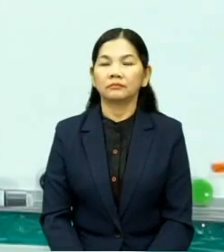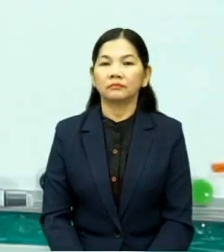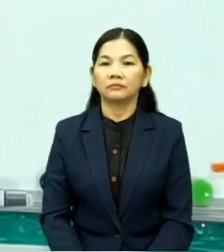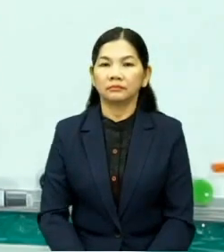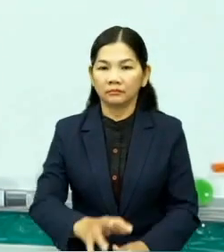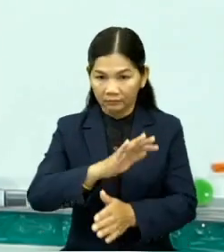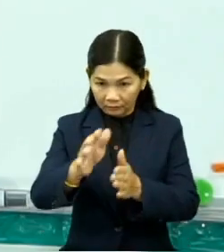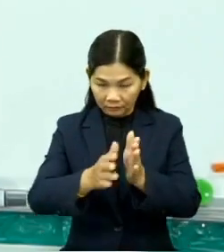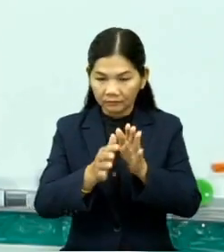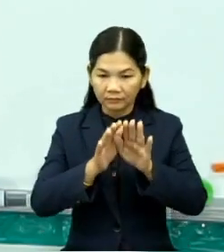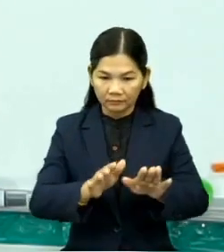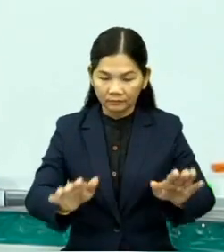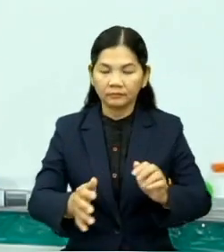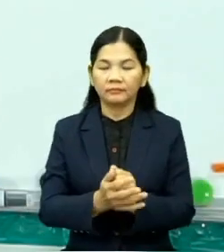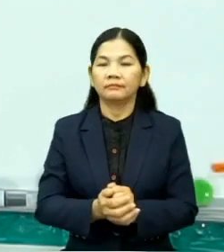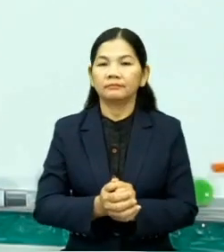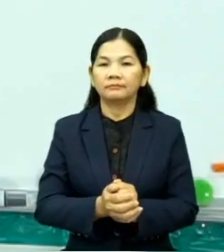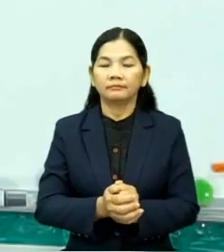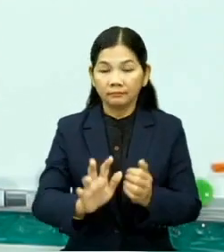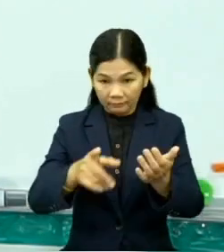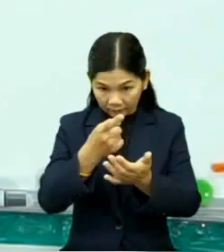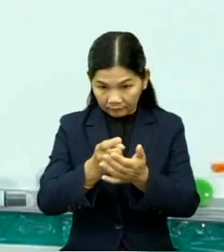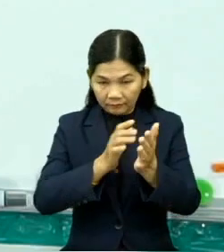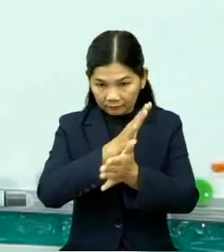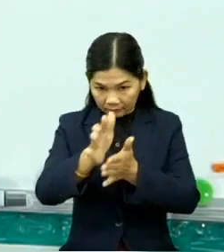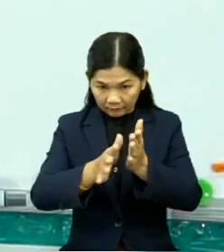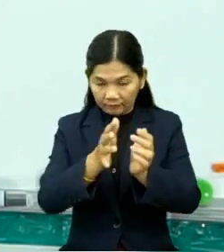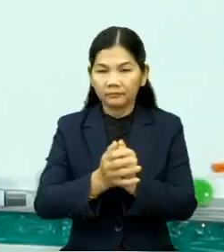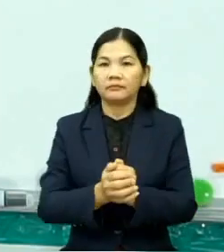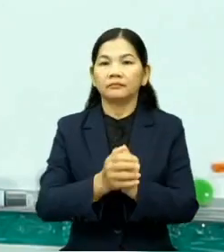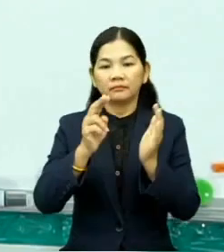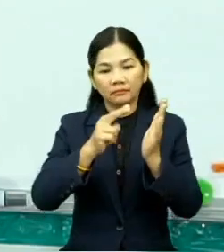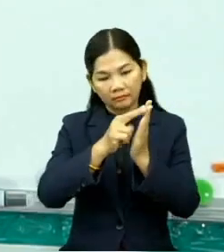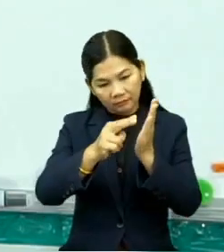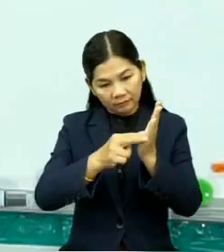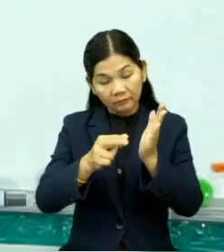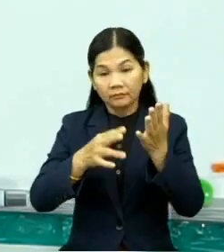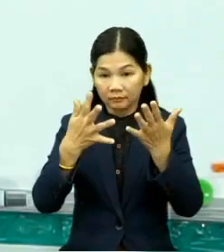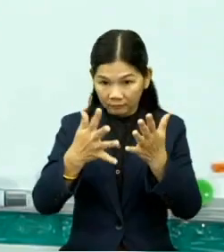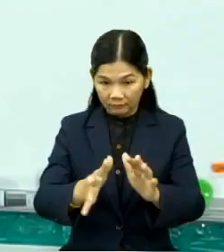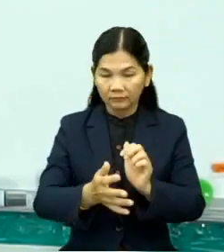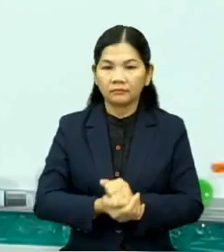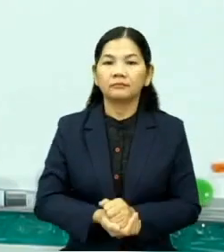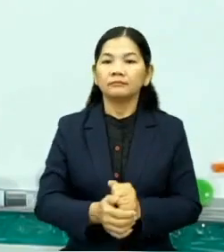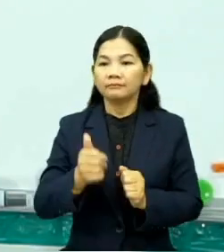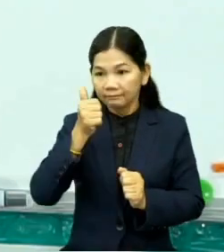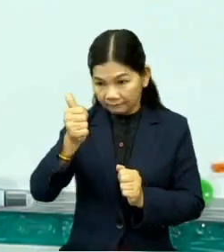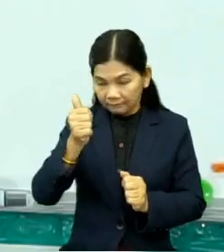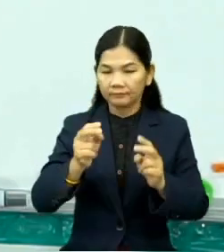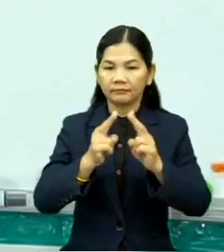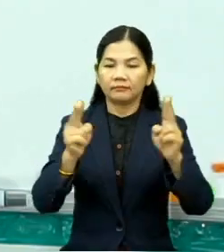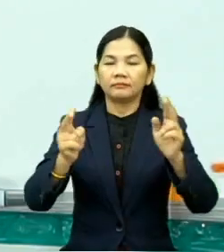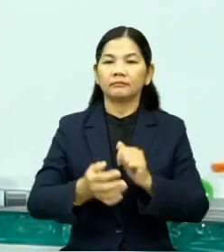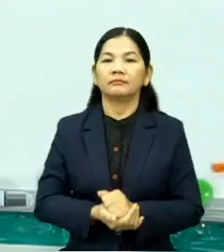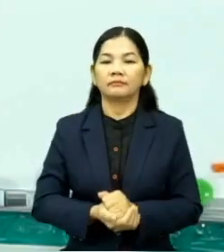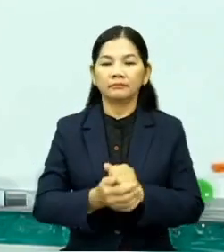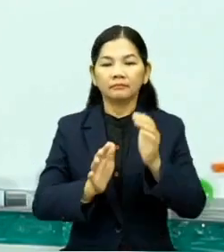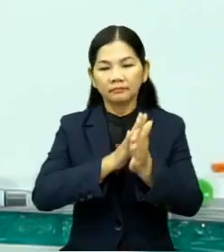ចាអរគុណកូនកូនទាំងអស់គ្នាចាកូនកូនបានចូលរួមអានចាអត្ថបទចាទាំងអស់គ្នាចាបានល្អណាស់ណាកូនណាចា